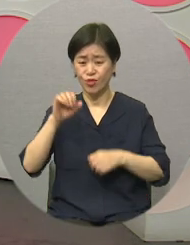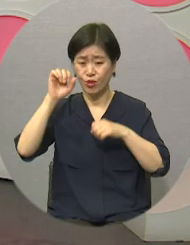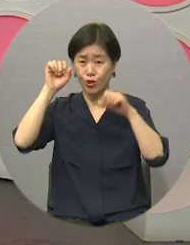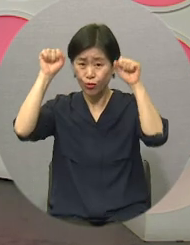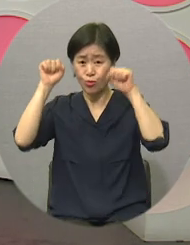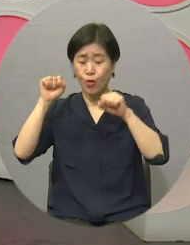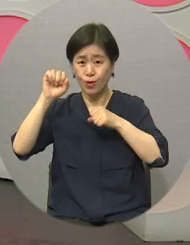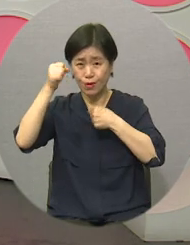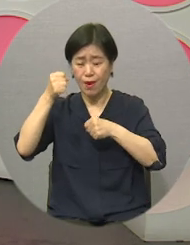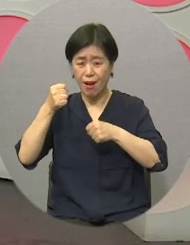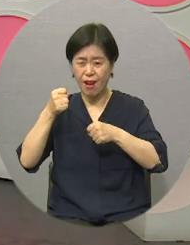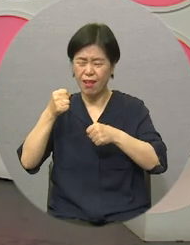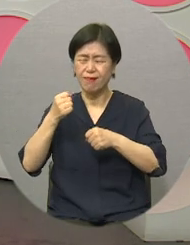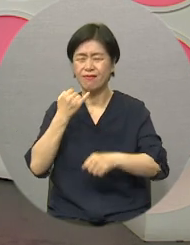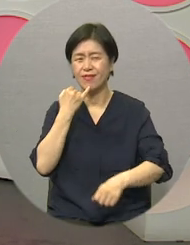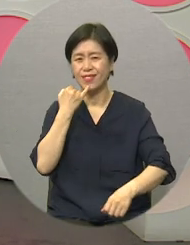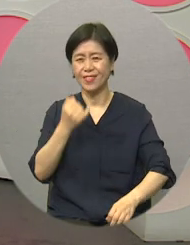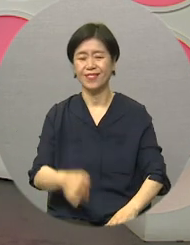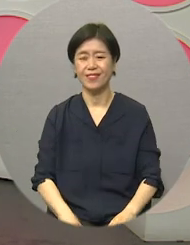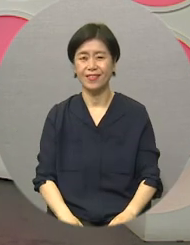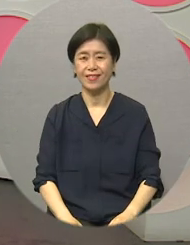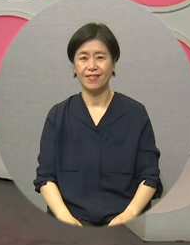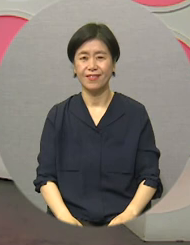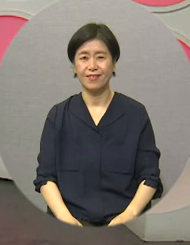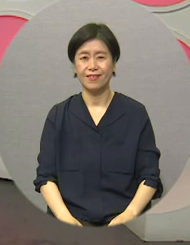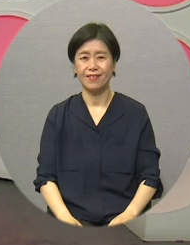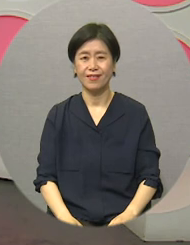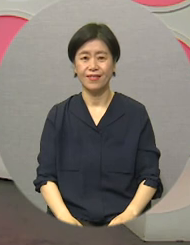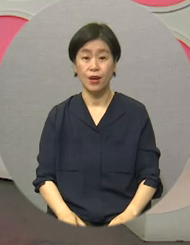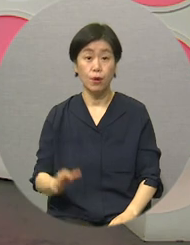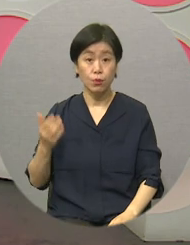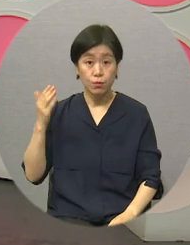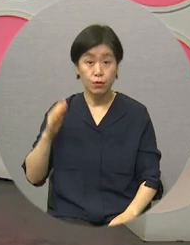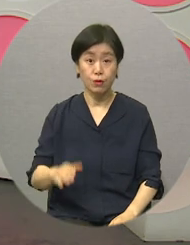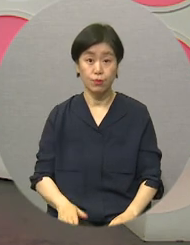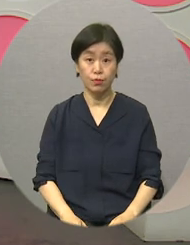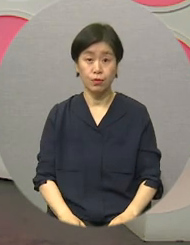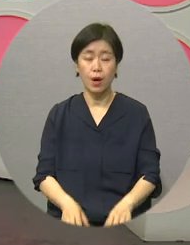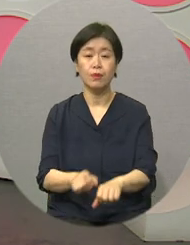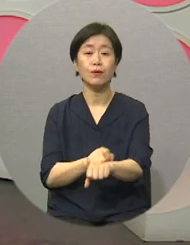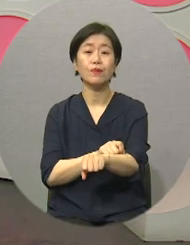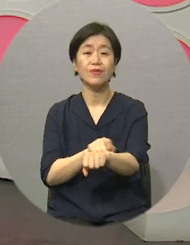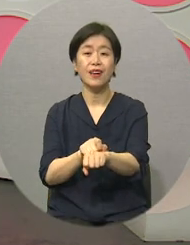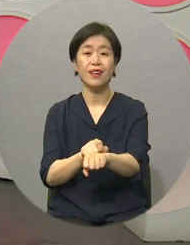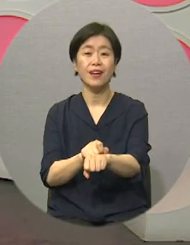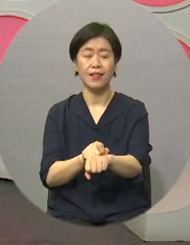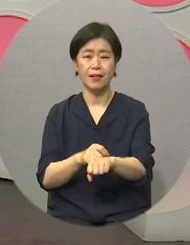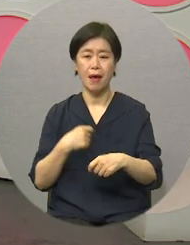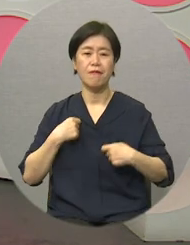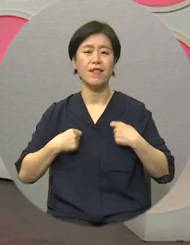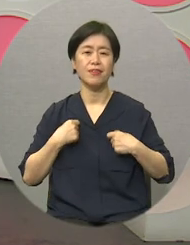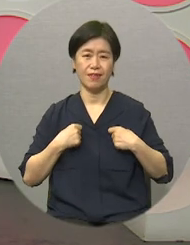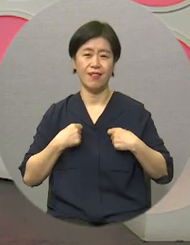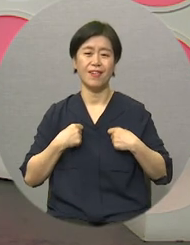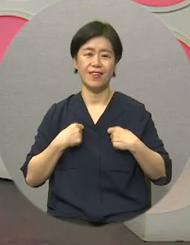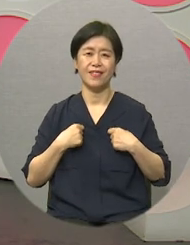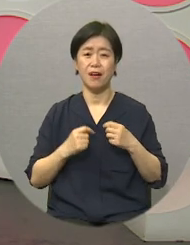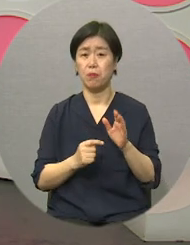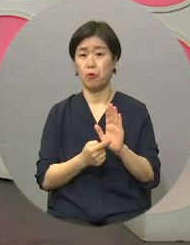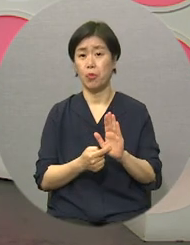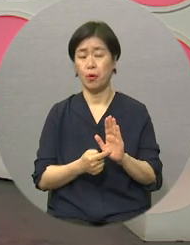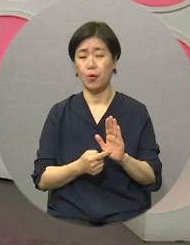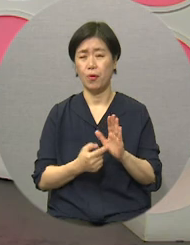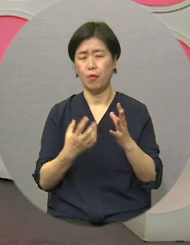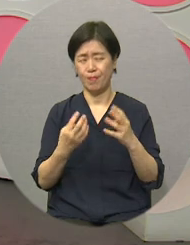응 근데 진짜 지금은 차라리 독특한 패션이 되는 거예요 그다음에 그게 이제 어떤 자신의 인생의 스토리로 남아 있는